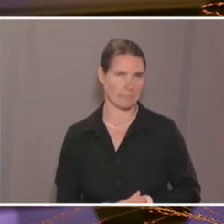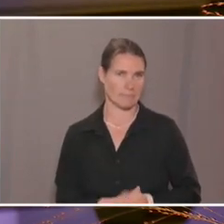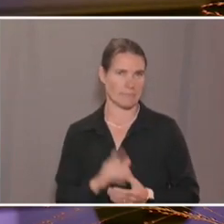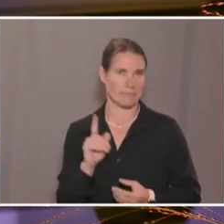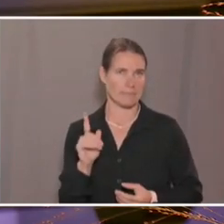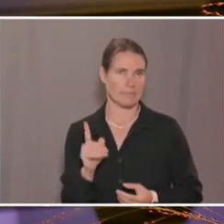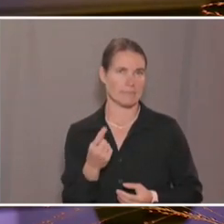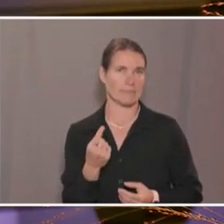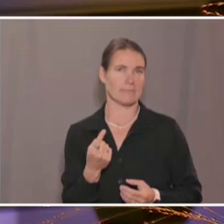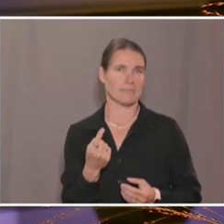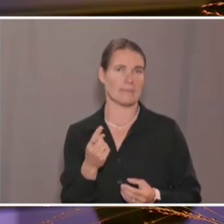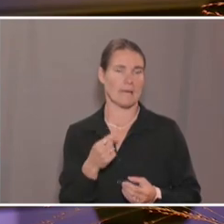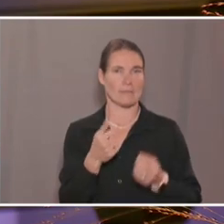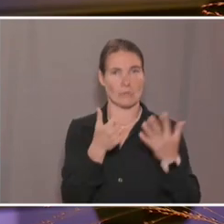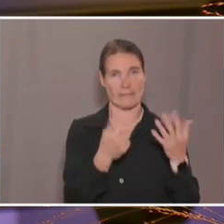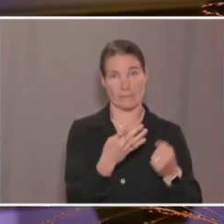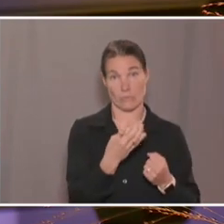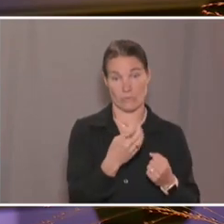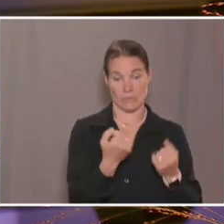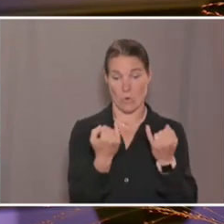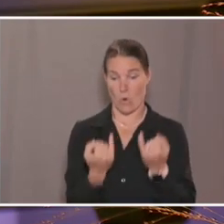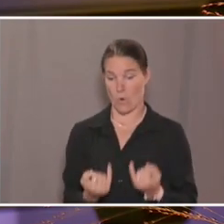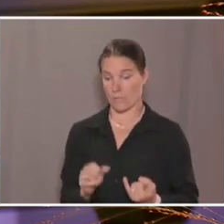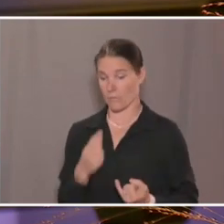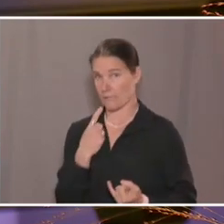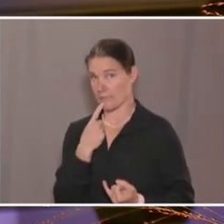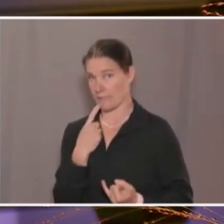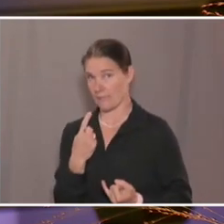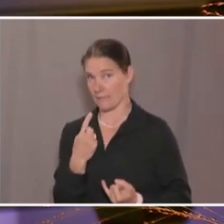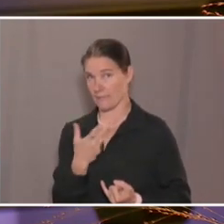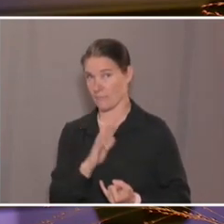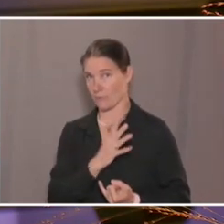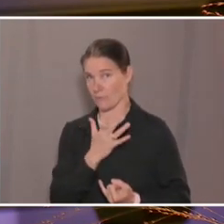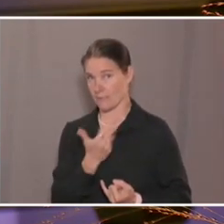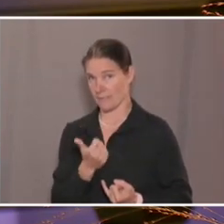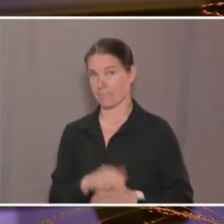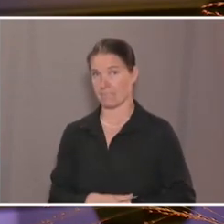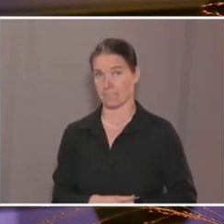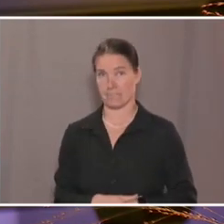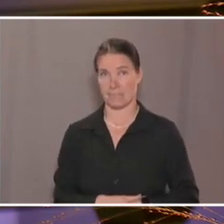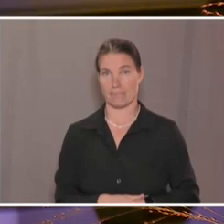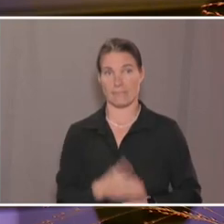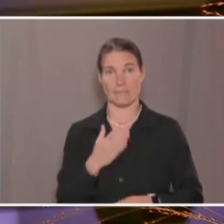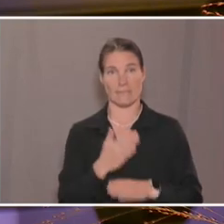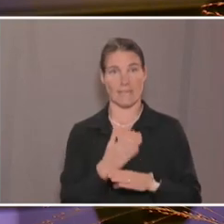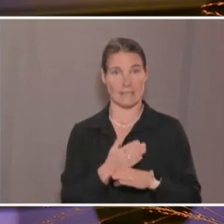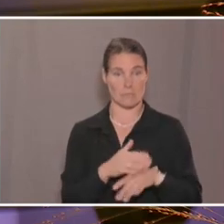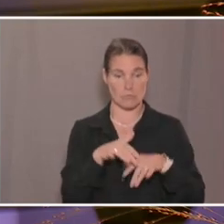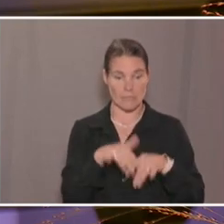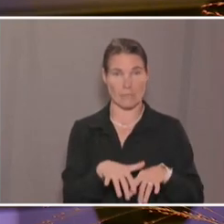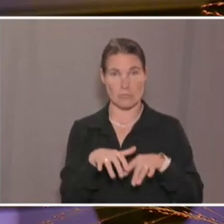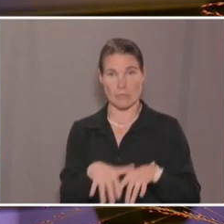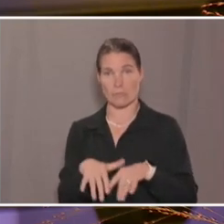ein Experiment 1946 und heute können wir sagen, ein erfolgreiches Experiment. Wir hatten Bestand, wir